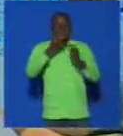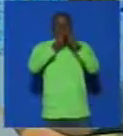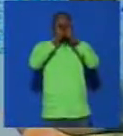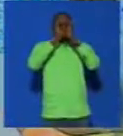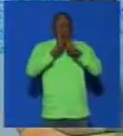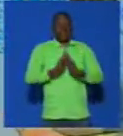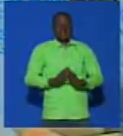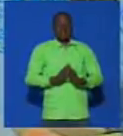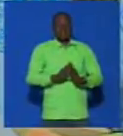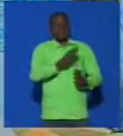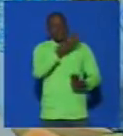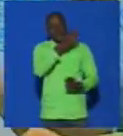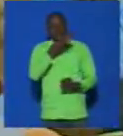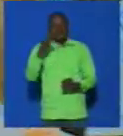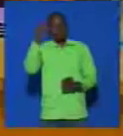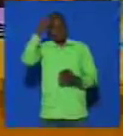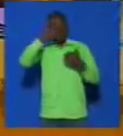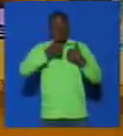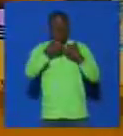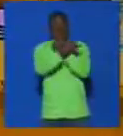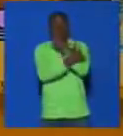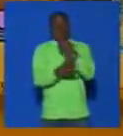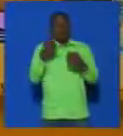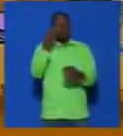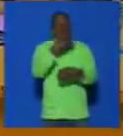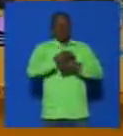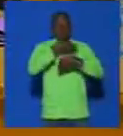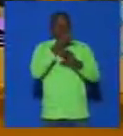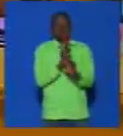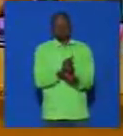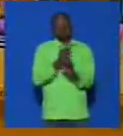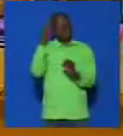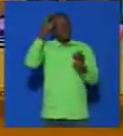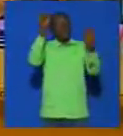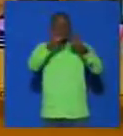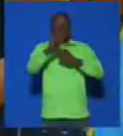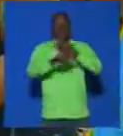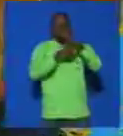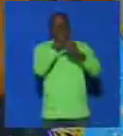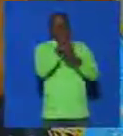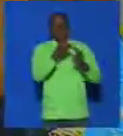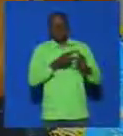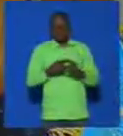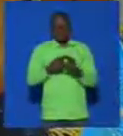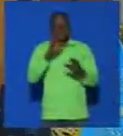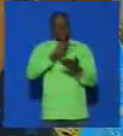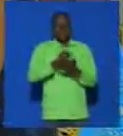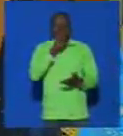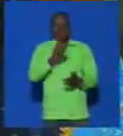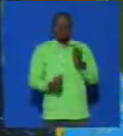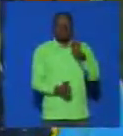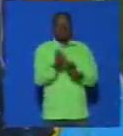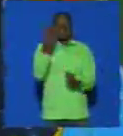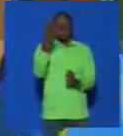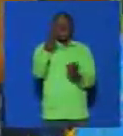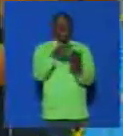de quiétude le pays vient de bénéficier des fonds de consolidation du système des nations unies et ce sont plus de 4